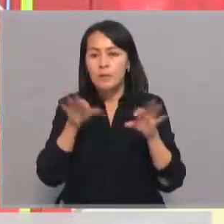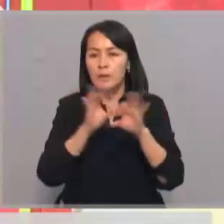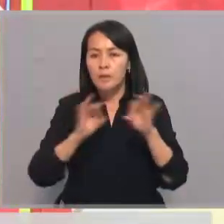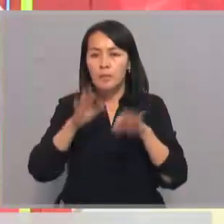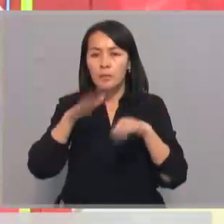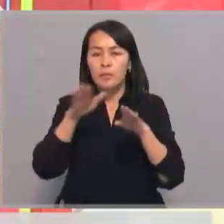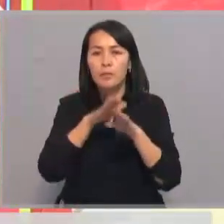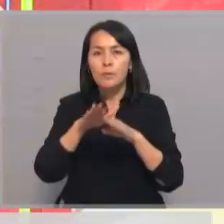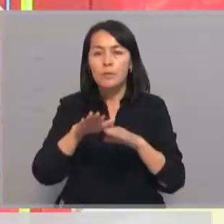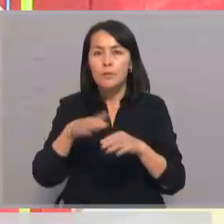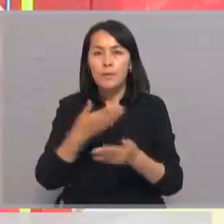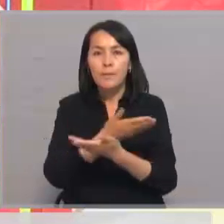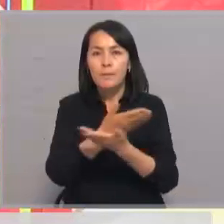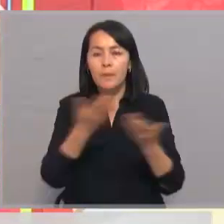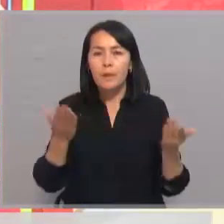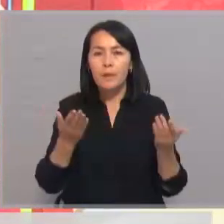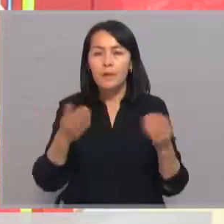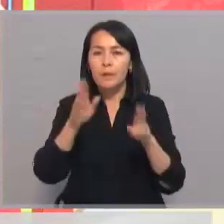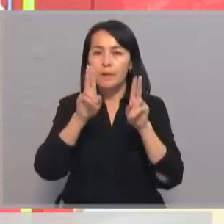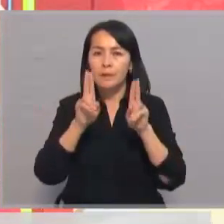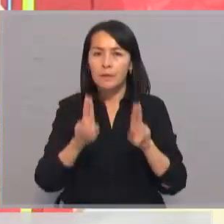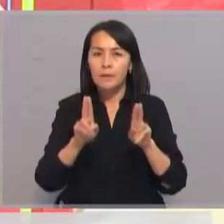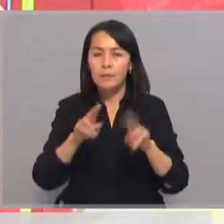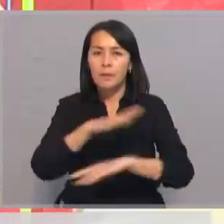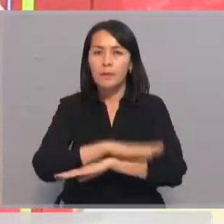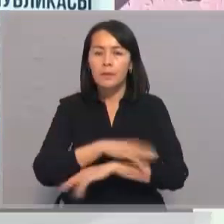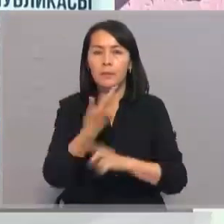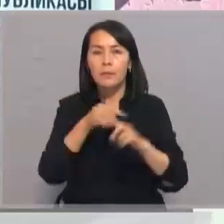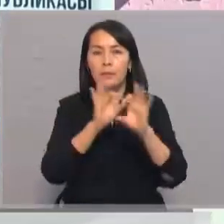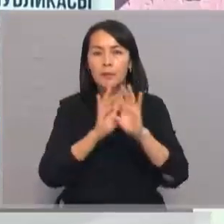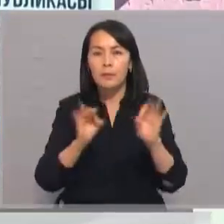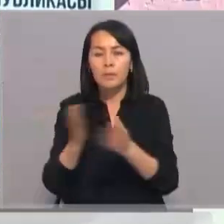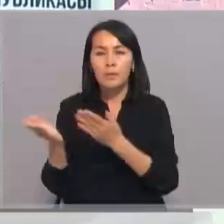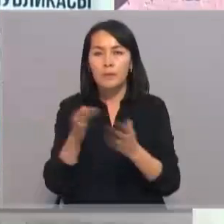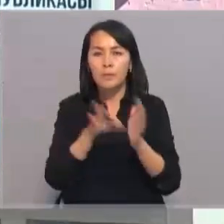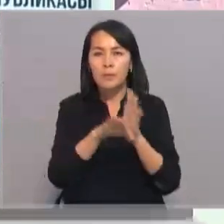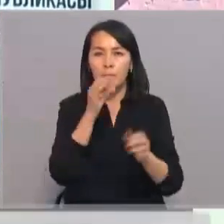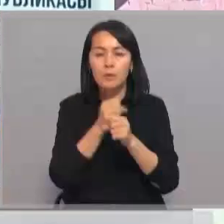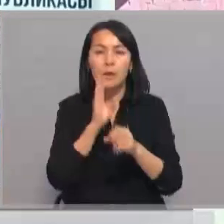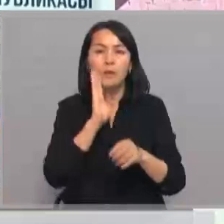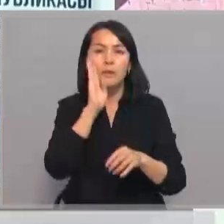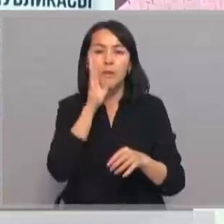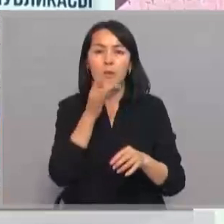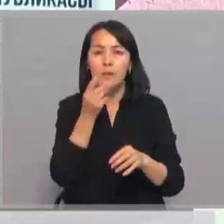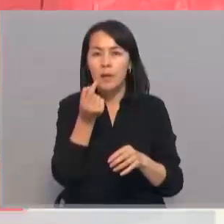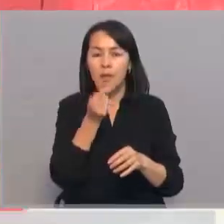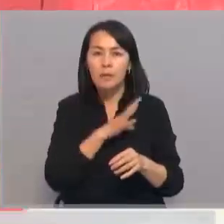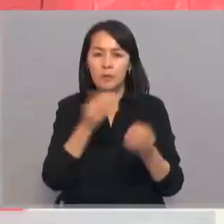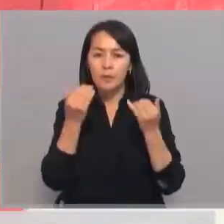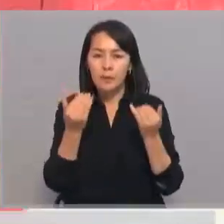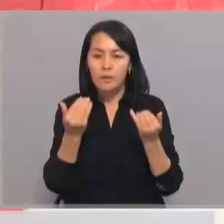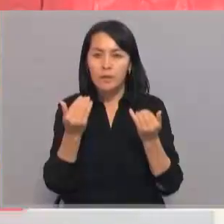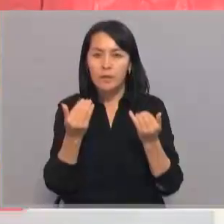жатыр. Бәрі кәдімгі тәртіпті өте бір керемет жақсы өтіп жатыр сайлау. Таңғы уақытта сәл аздау болды.